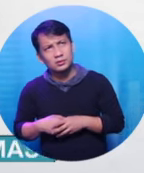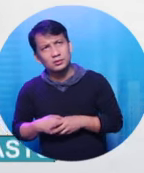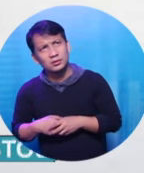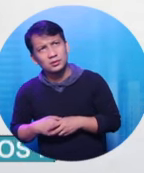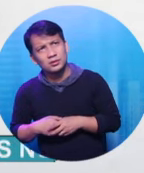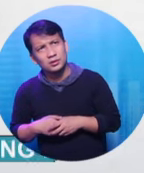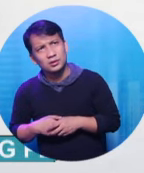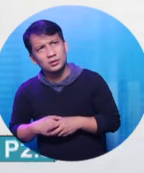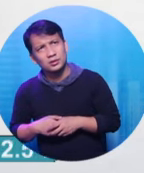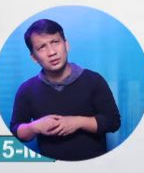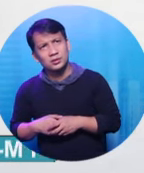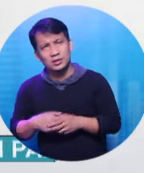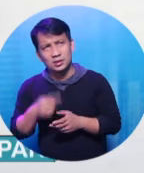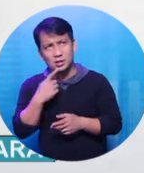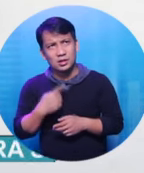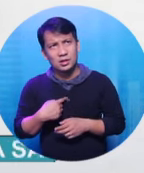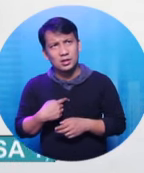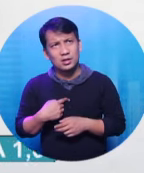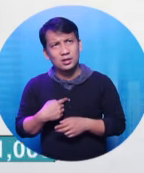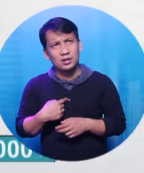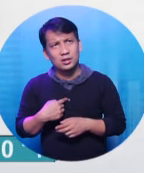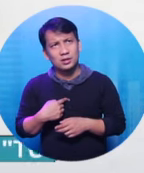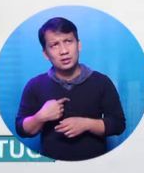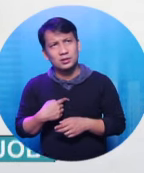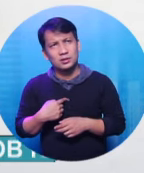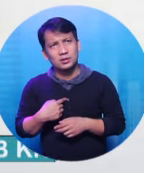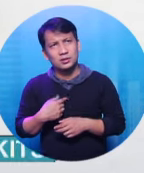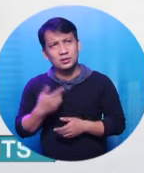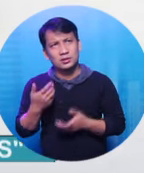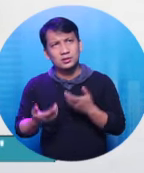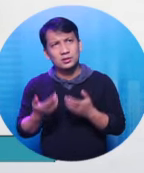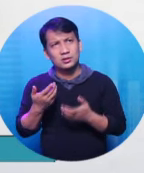dyan. Alright. So, ayun po. So, medyo...